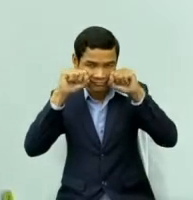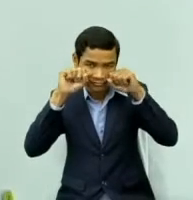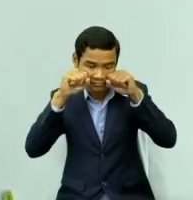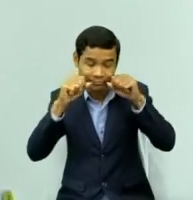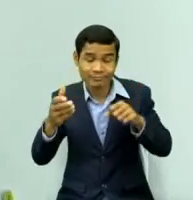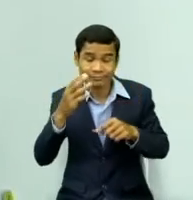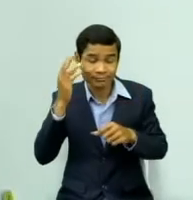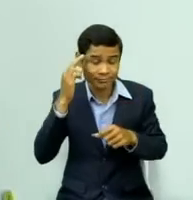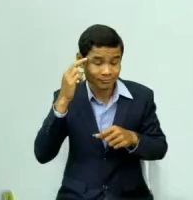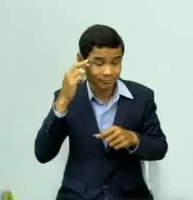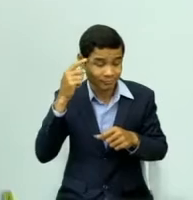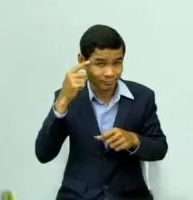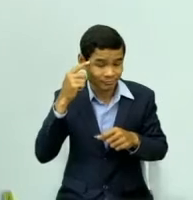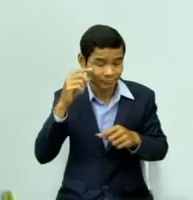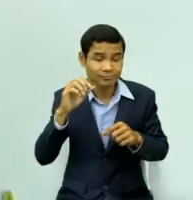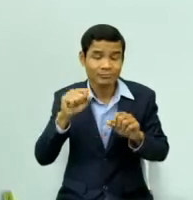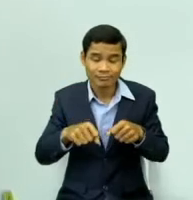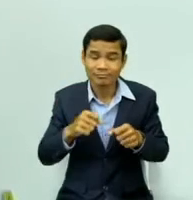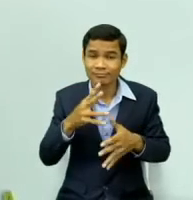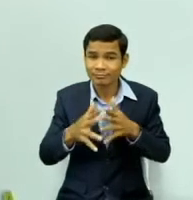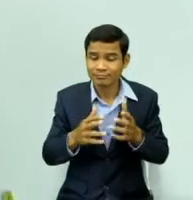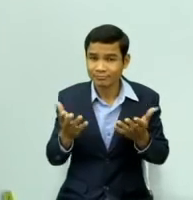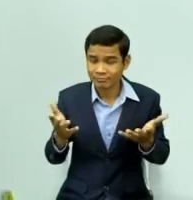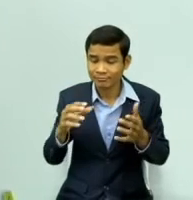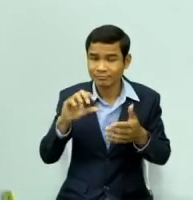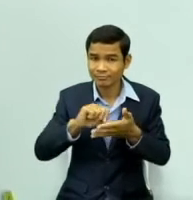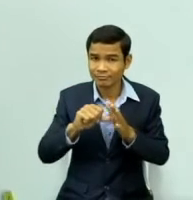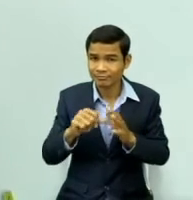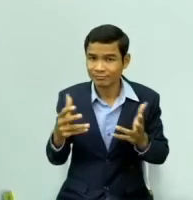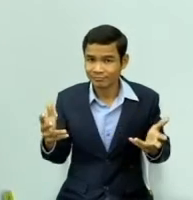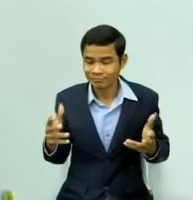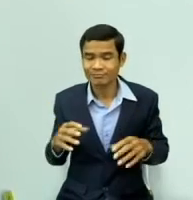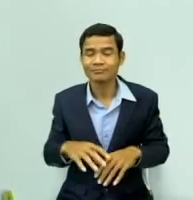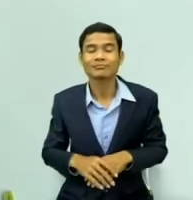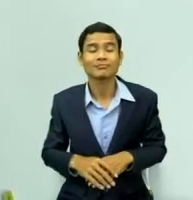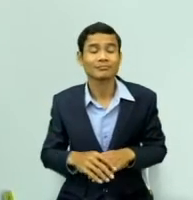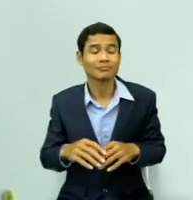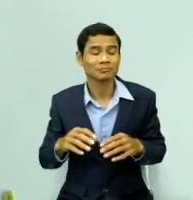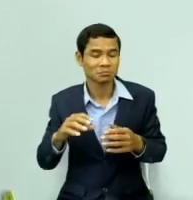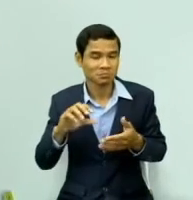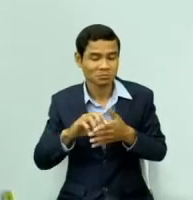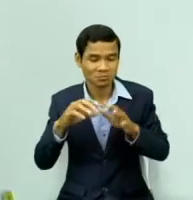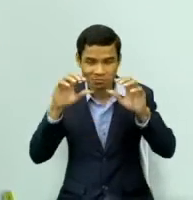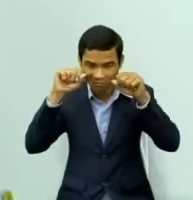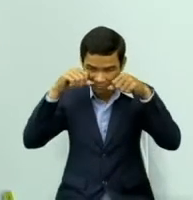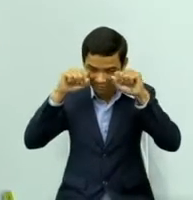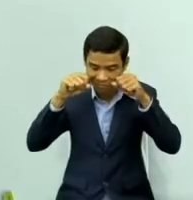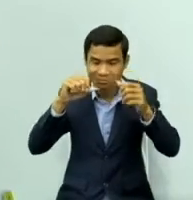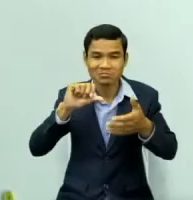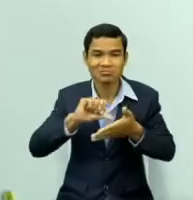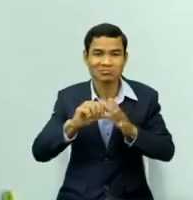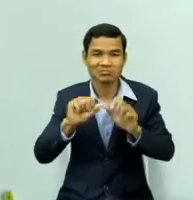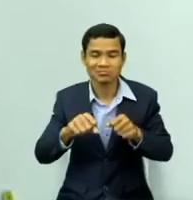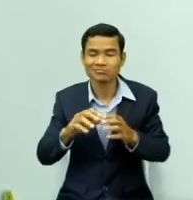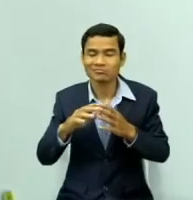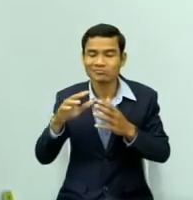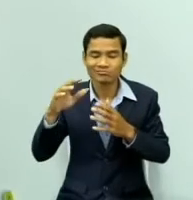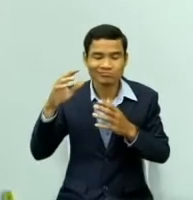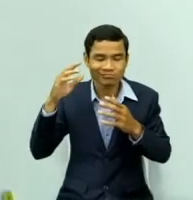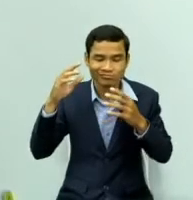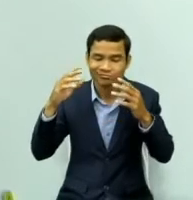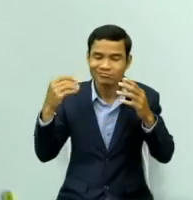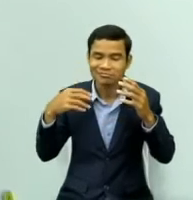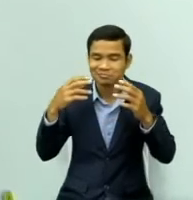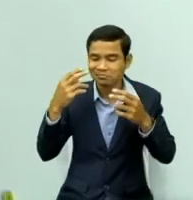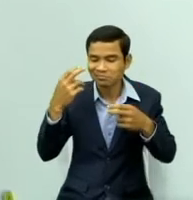tế chà ta ngay ngó miền này đừng đến chà ngay ngó cứ miền này thá vô vô mình đắt